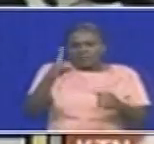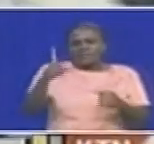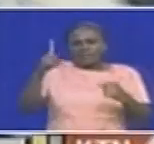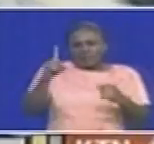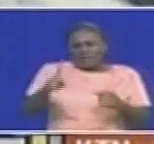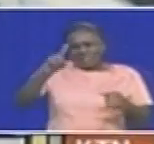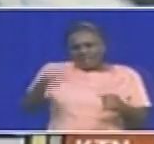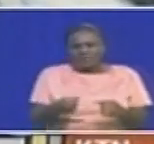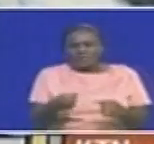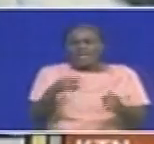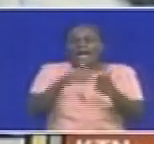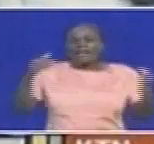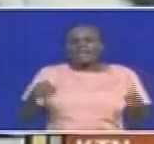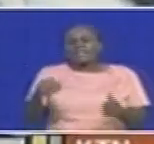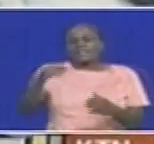27,262 dhidi ya